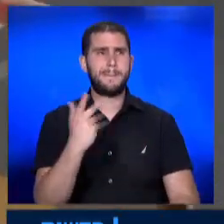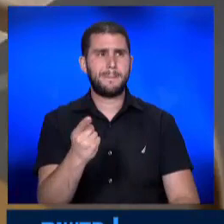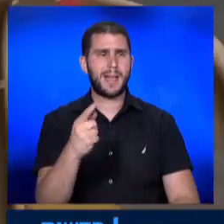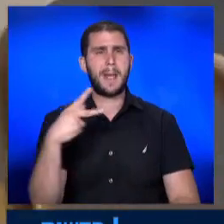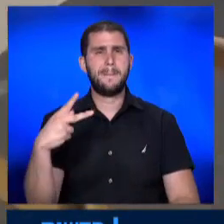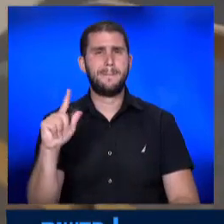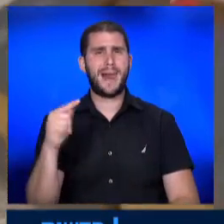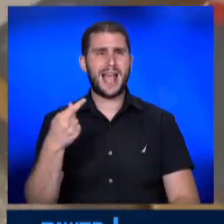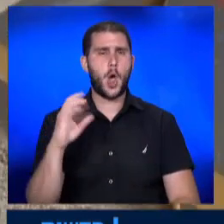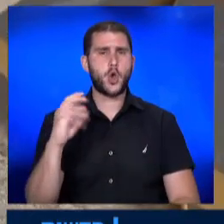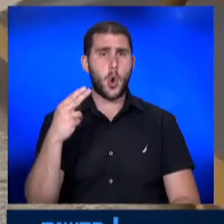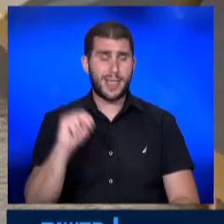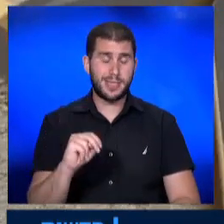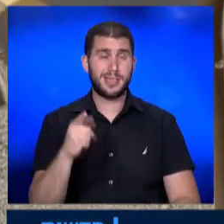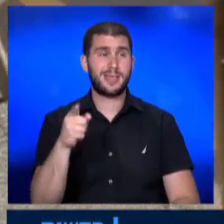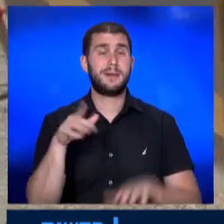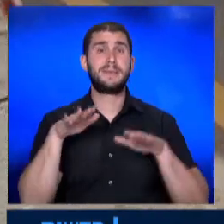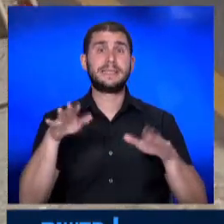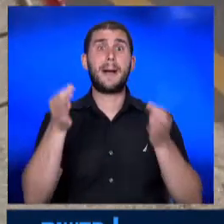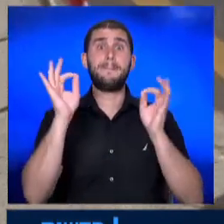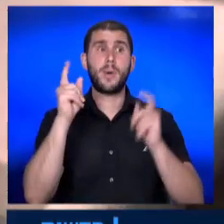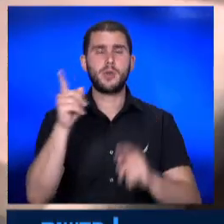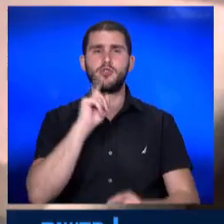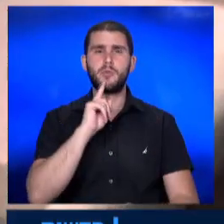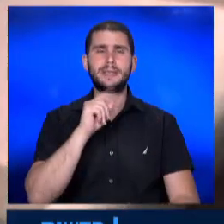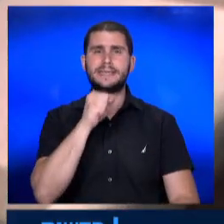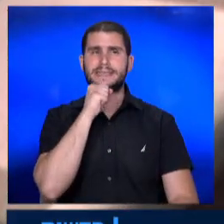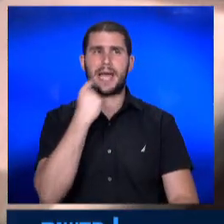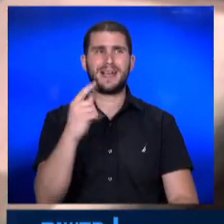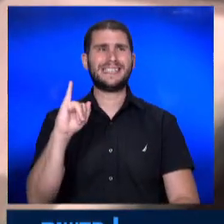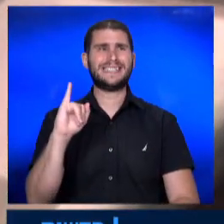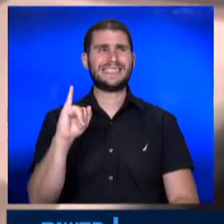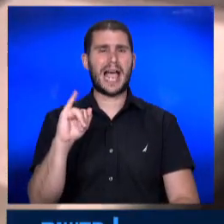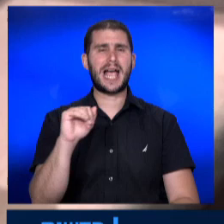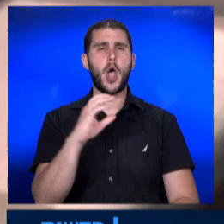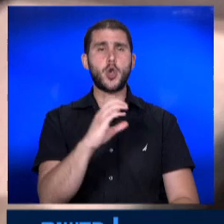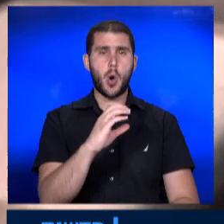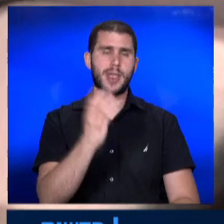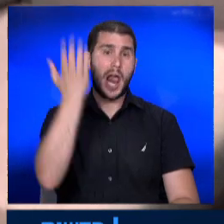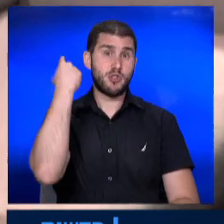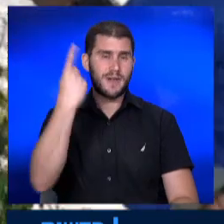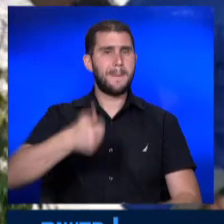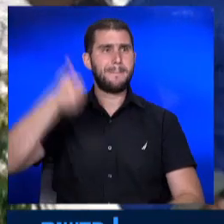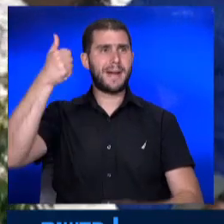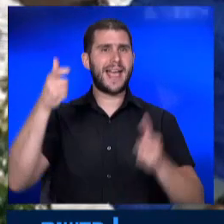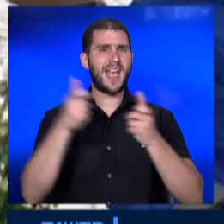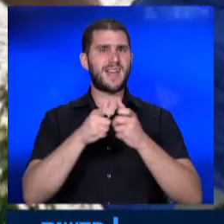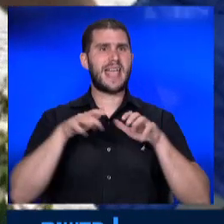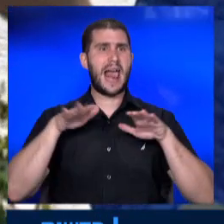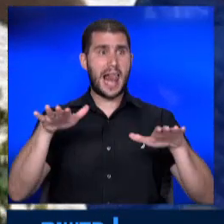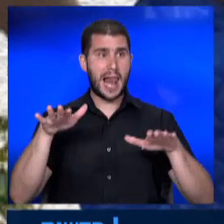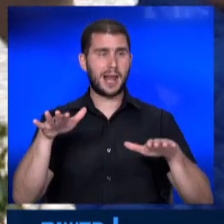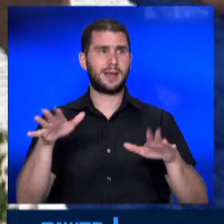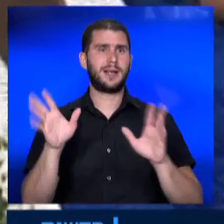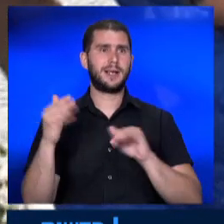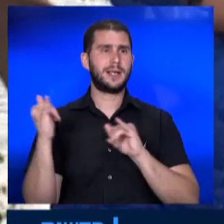כהן. הטיסה המיוחדת על שמו של סב המשפחה יצחק איזי כהן, לשעבר בכיר באלעל, הביאה איתה גם